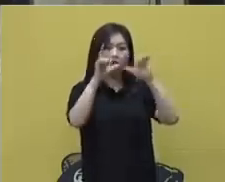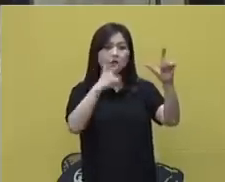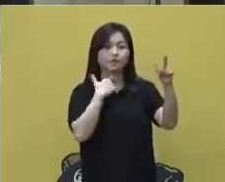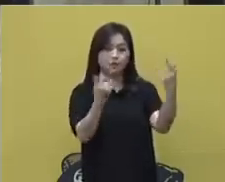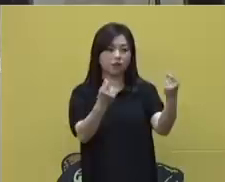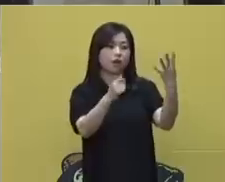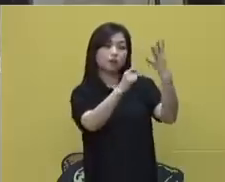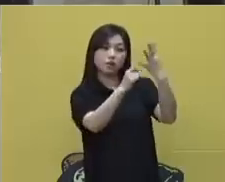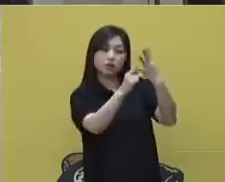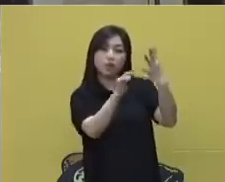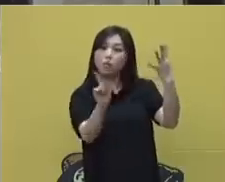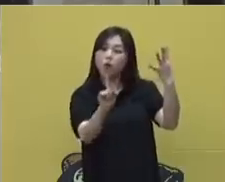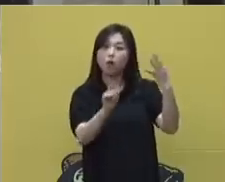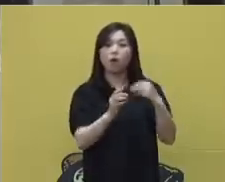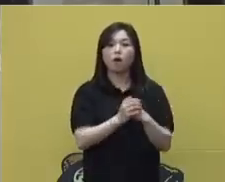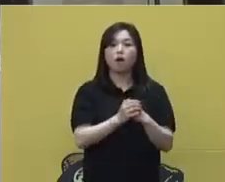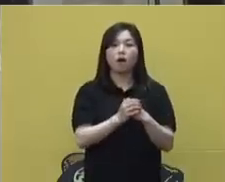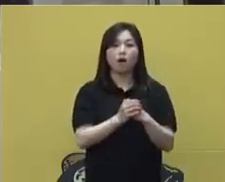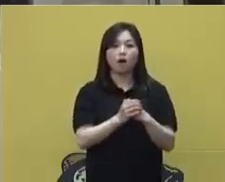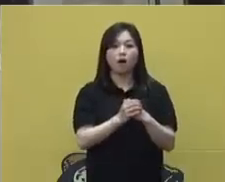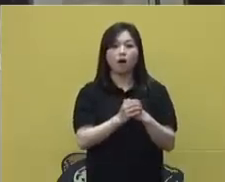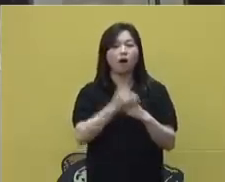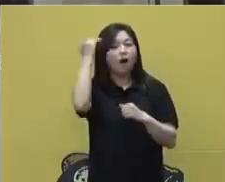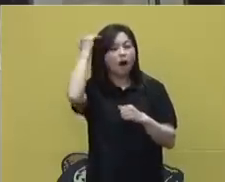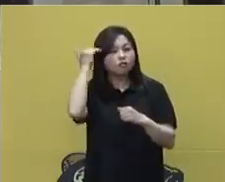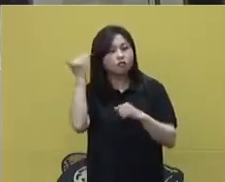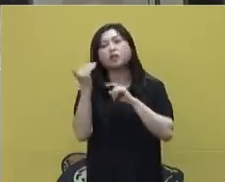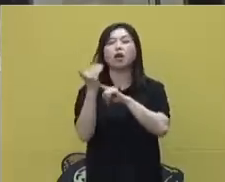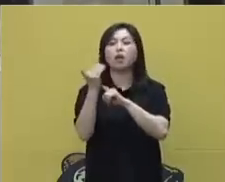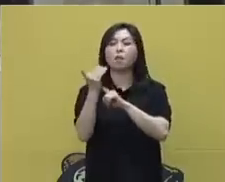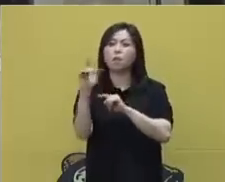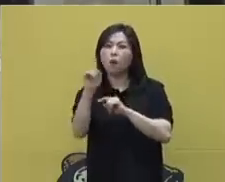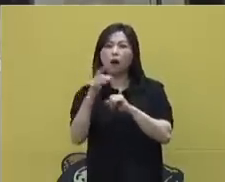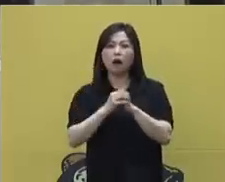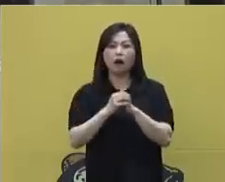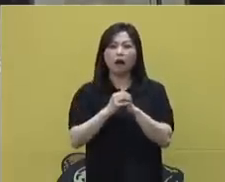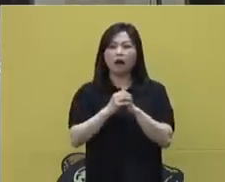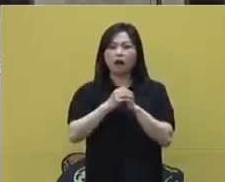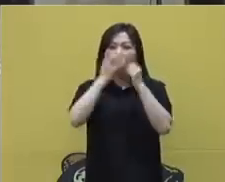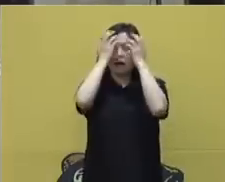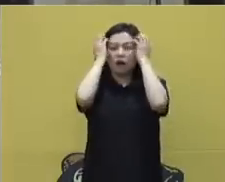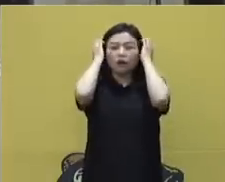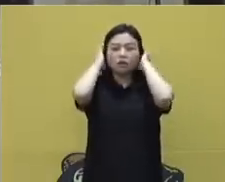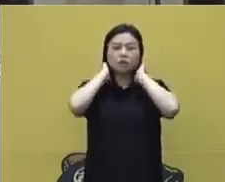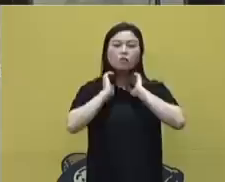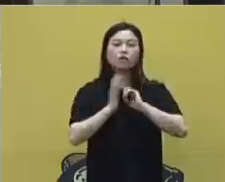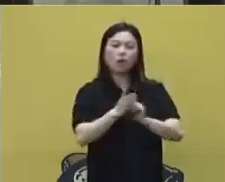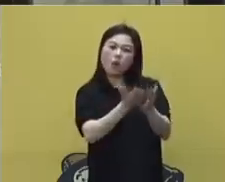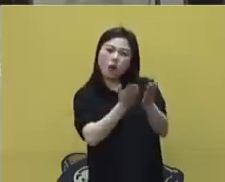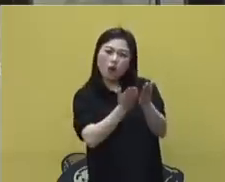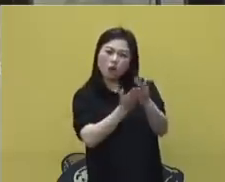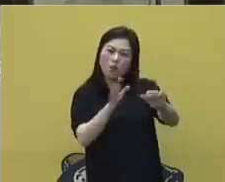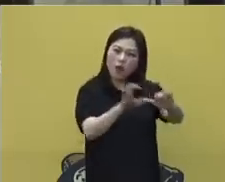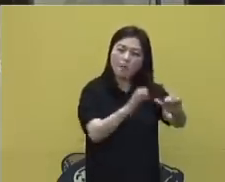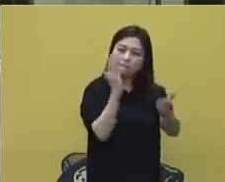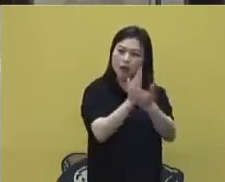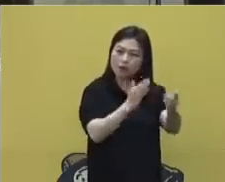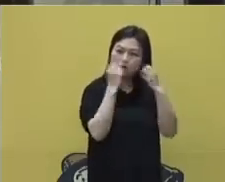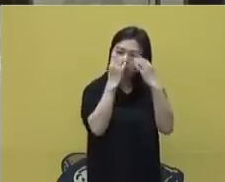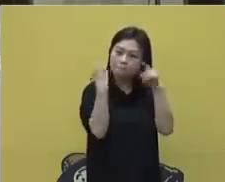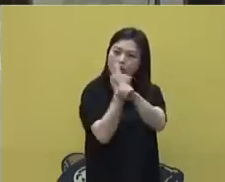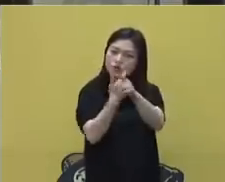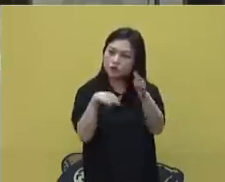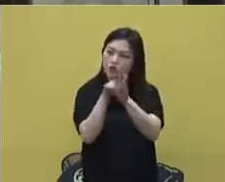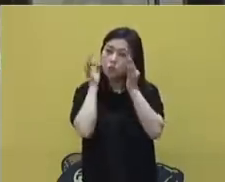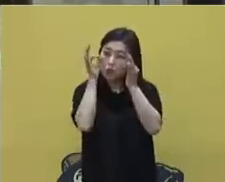가지 대한민국의 편파 왜곡 나쁜 언론이 있다면 이것을 좀 공정하고 제대로 된 언론으로 바꿔보자는 언론 개혁까지 이렇게 네